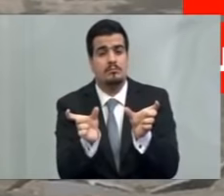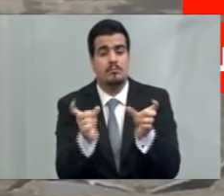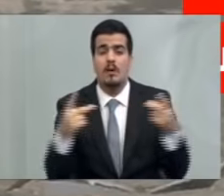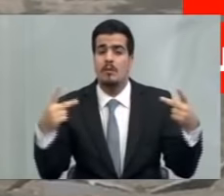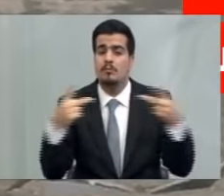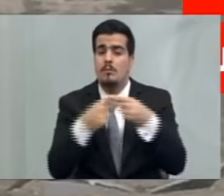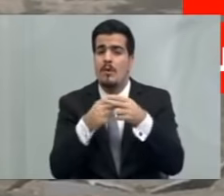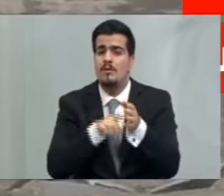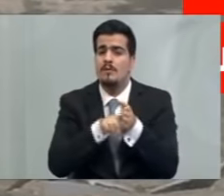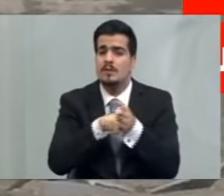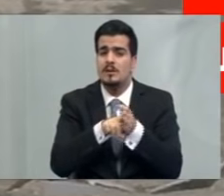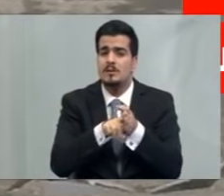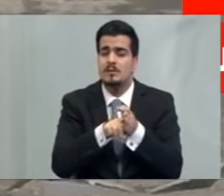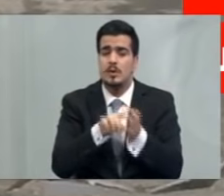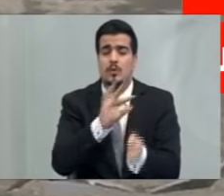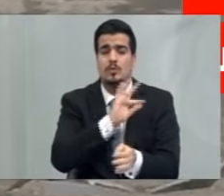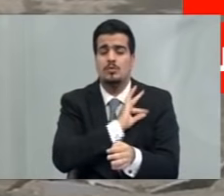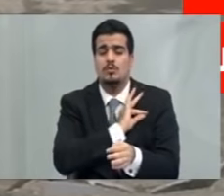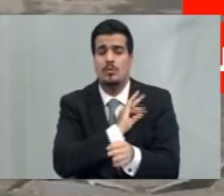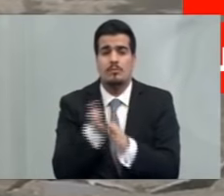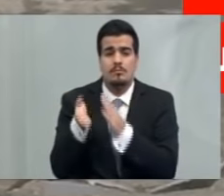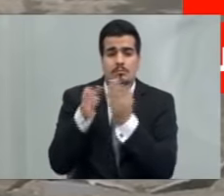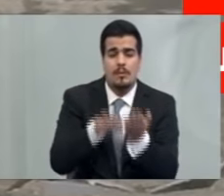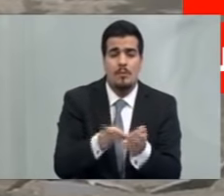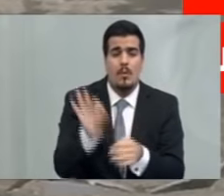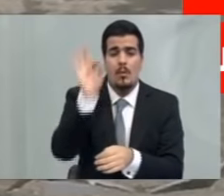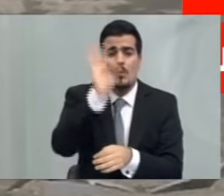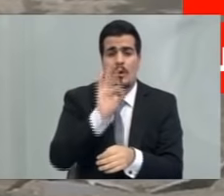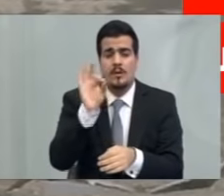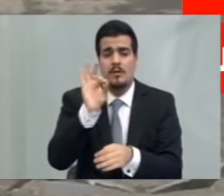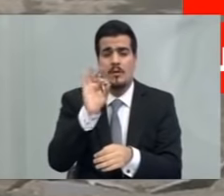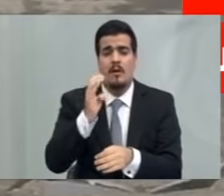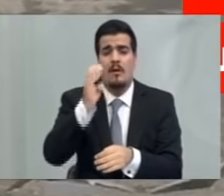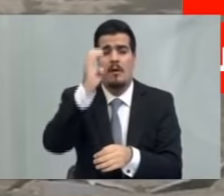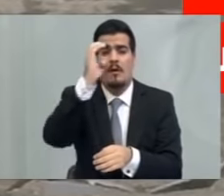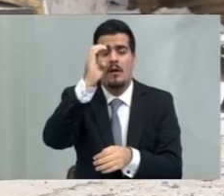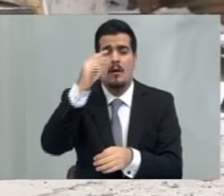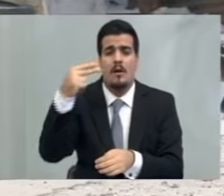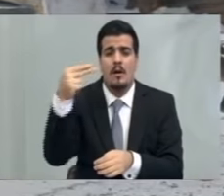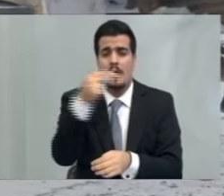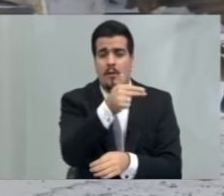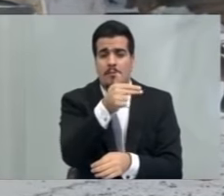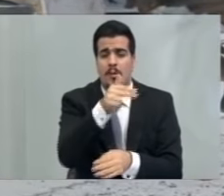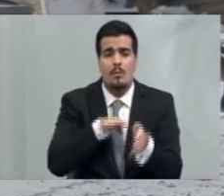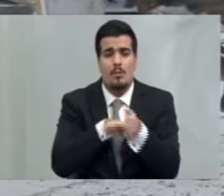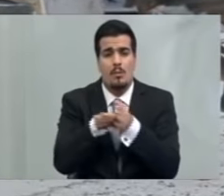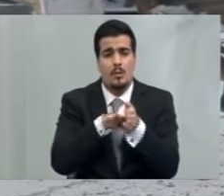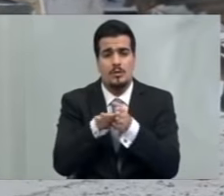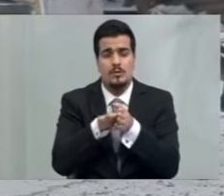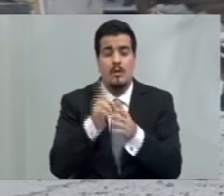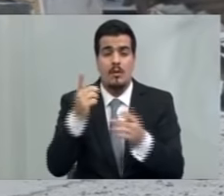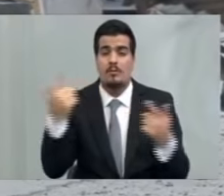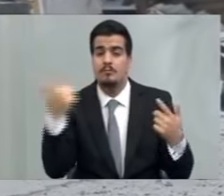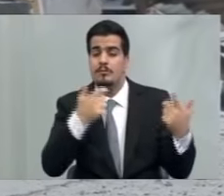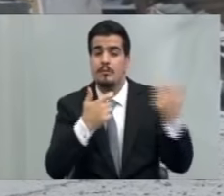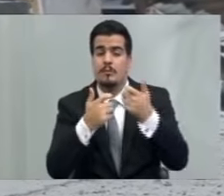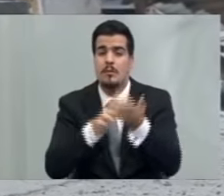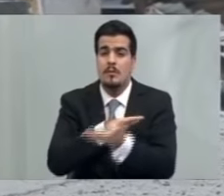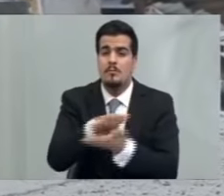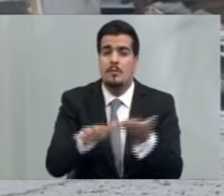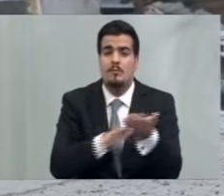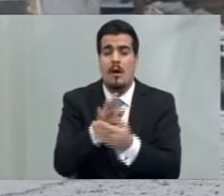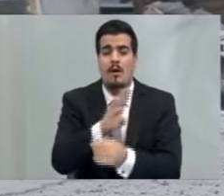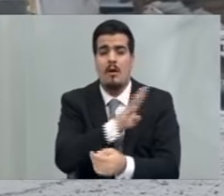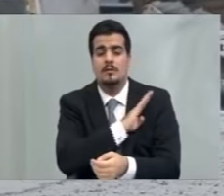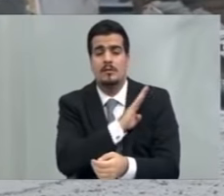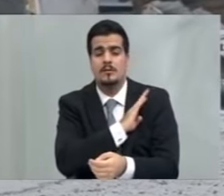والمأمون وأحياء الشهداء الواقعة غربي الموصل. هذه المعركة وصفت